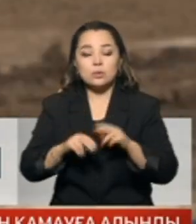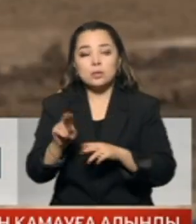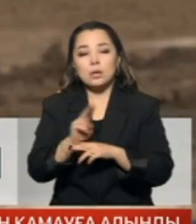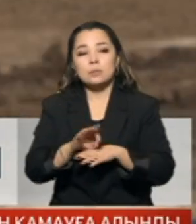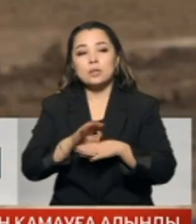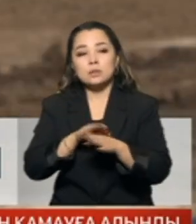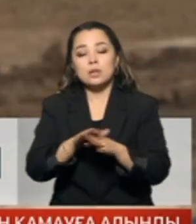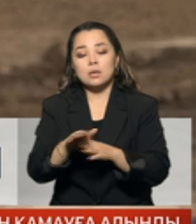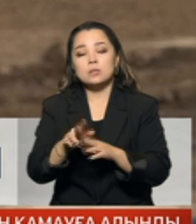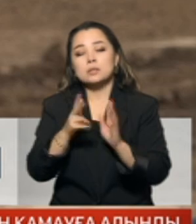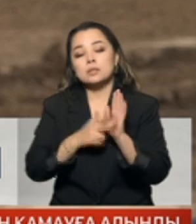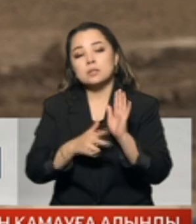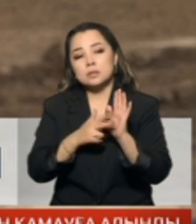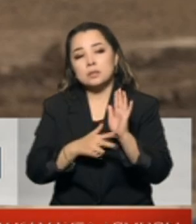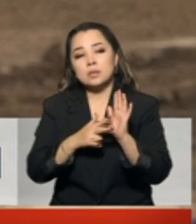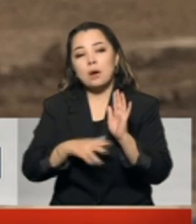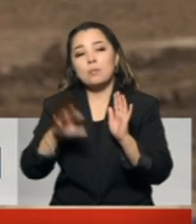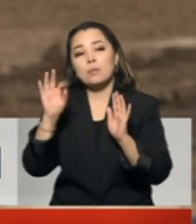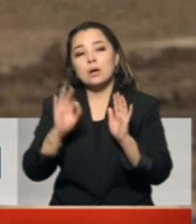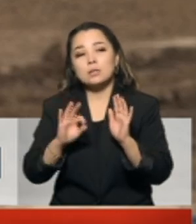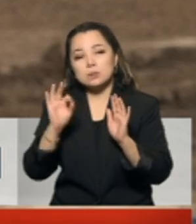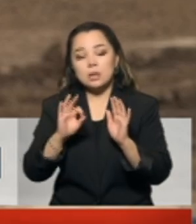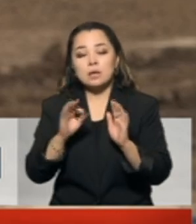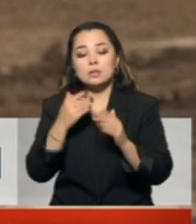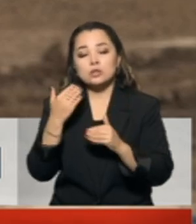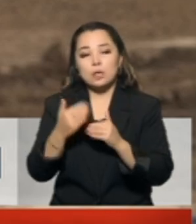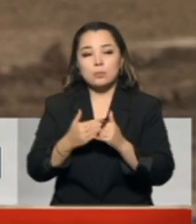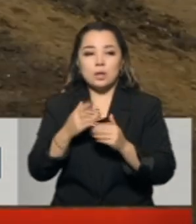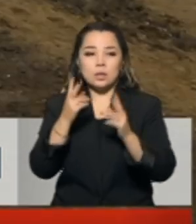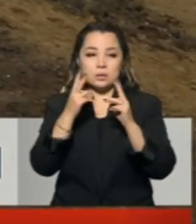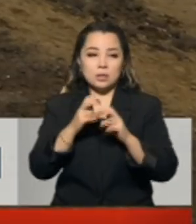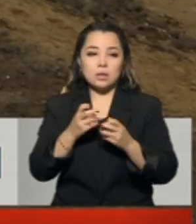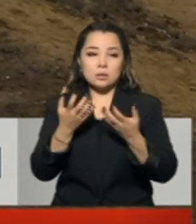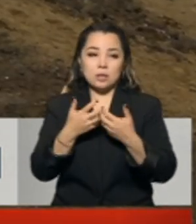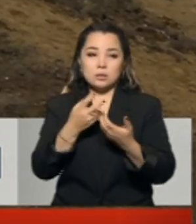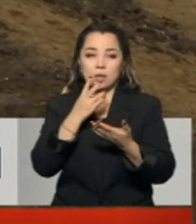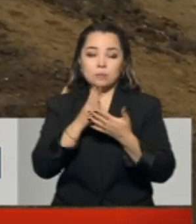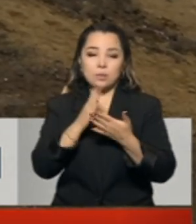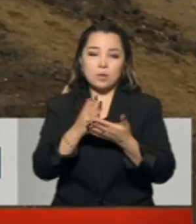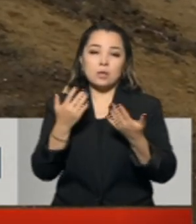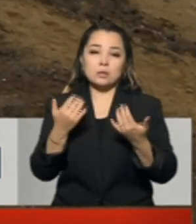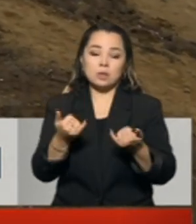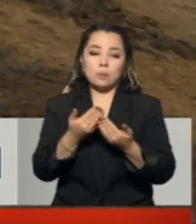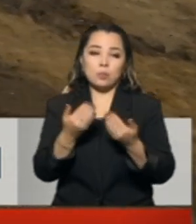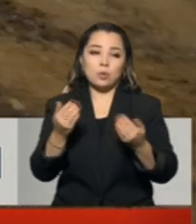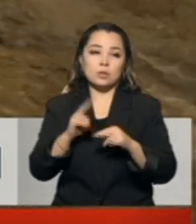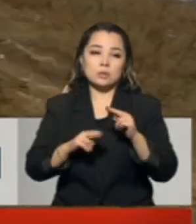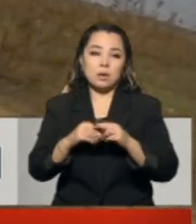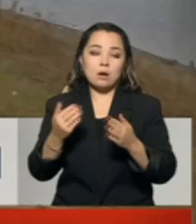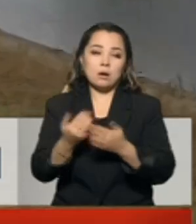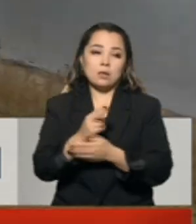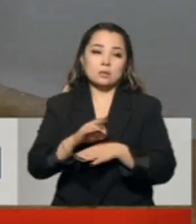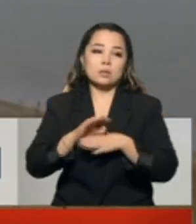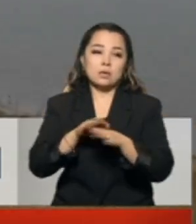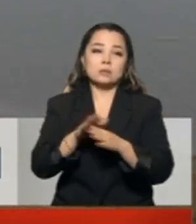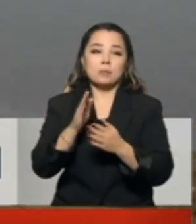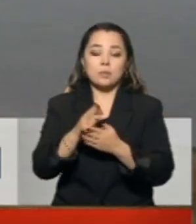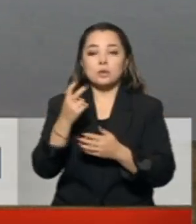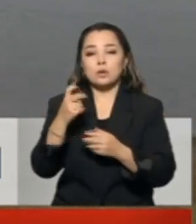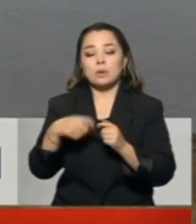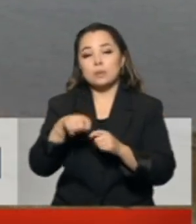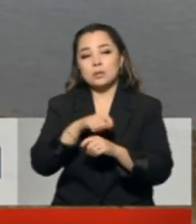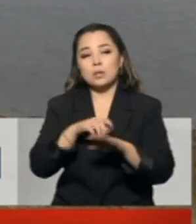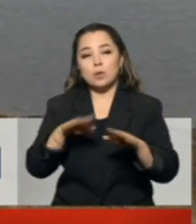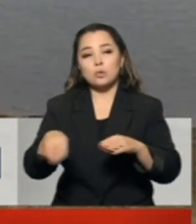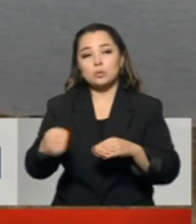монтаждау жұмыстары 80% шамамен есептегенде құрайды. Жаңаөмір ауылында бөгет көтеріліп, қайта қалпына келтірілген. 200 метр